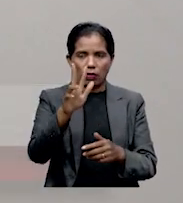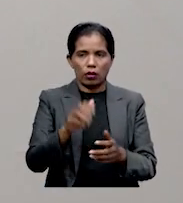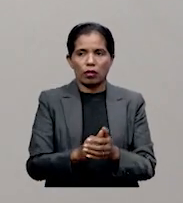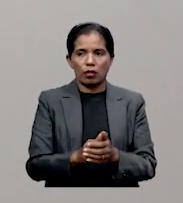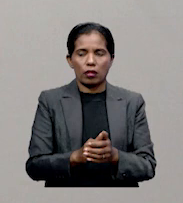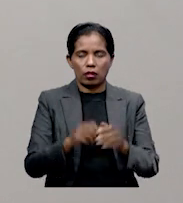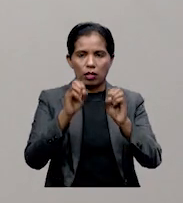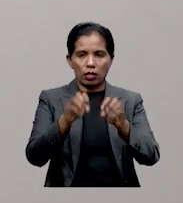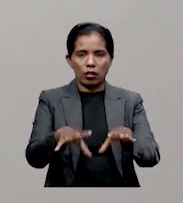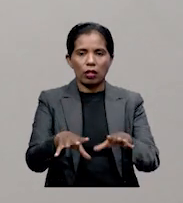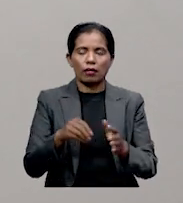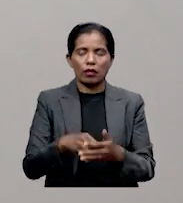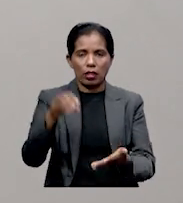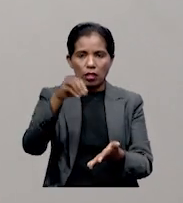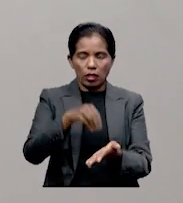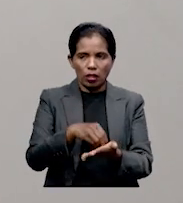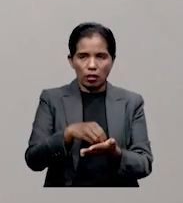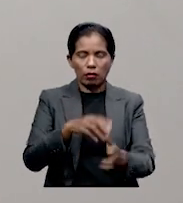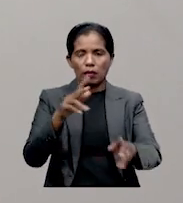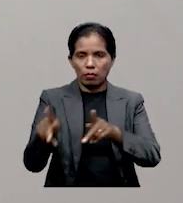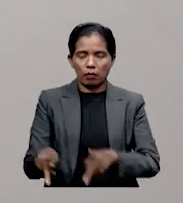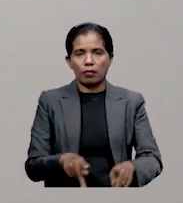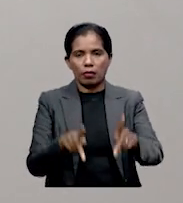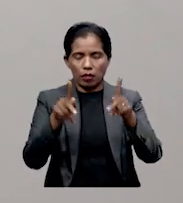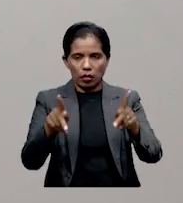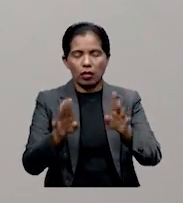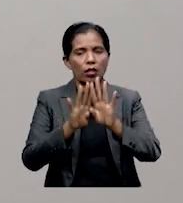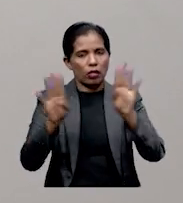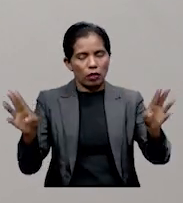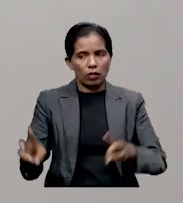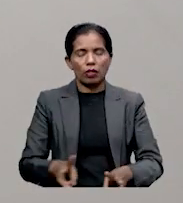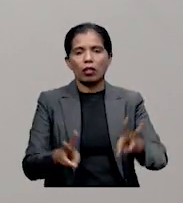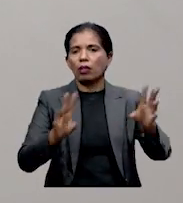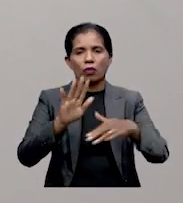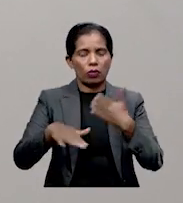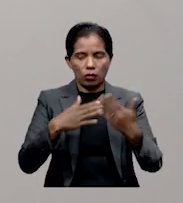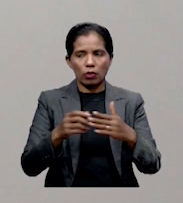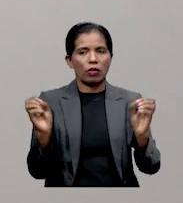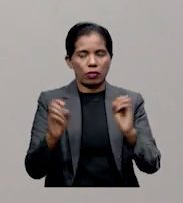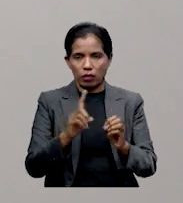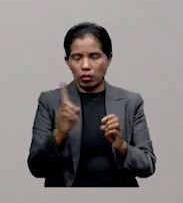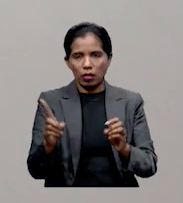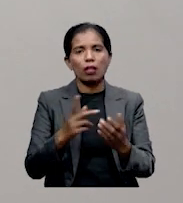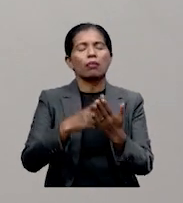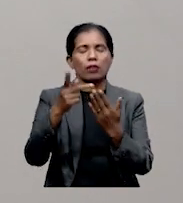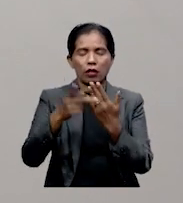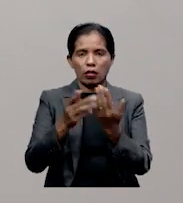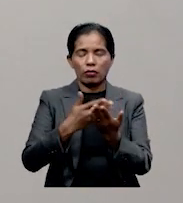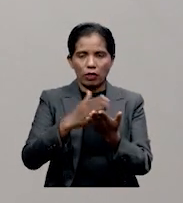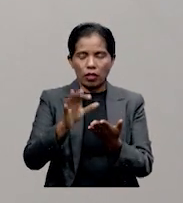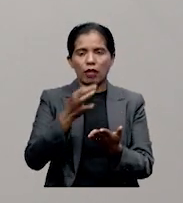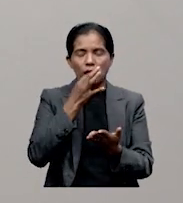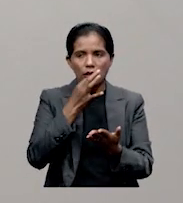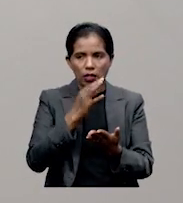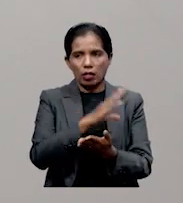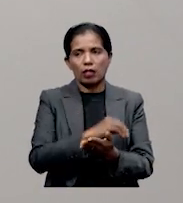sohela bahaya iha itani publiku i loke dalang hela bahu tu tu laos ti dan maka program sistem baji kala i dan